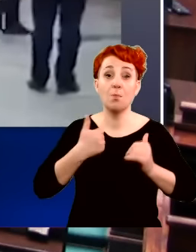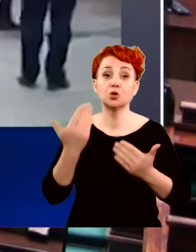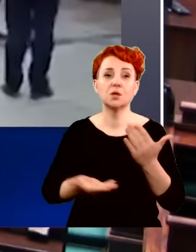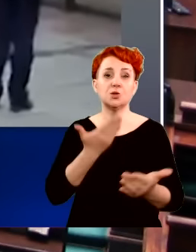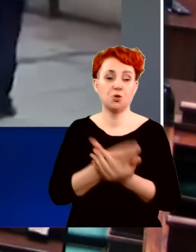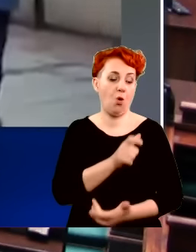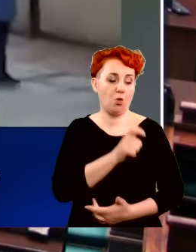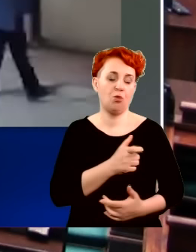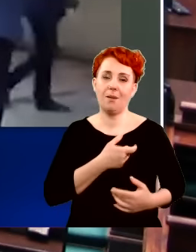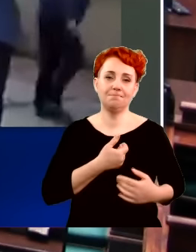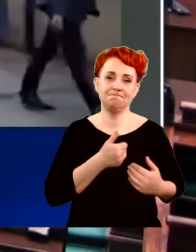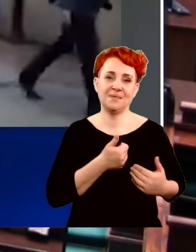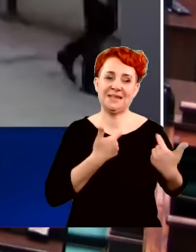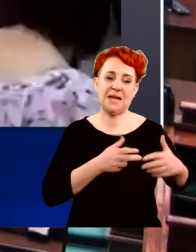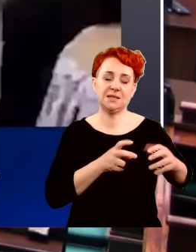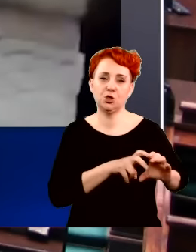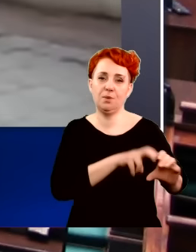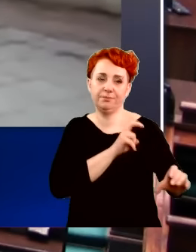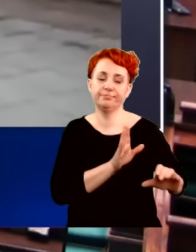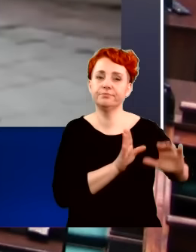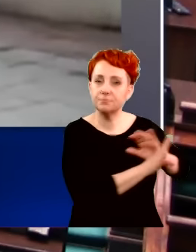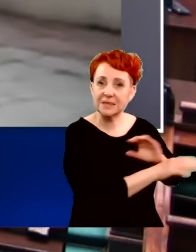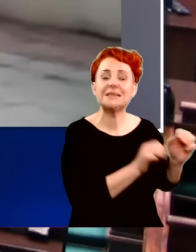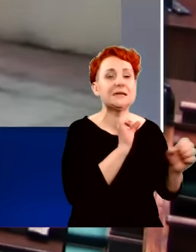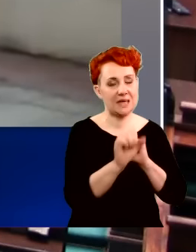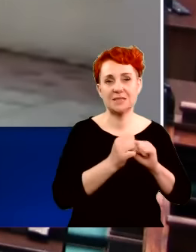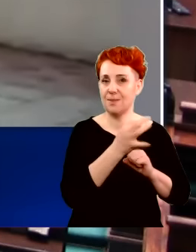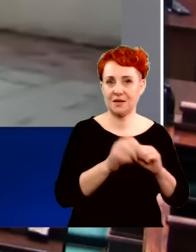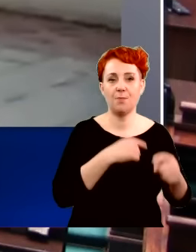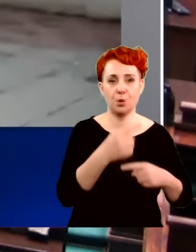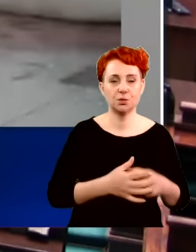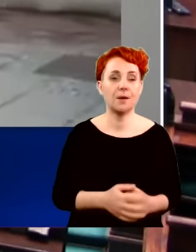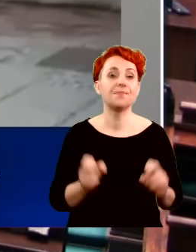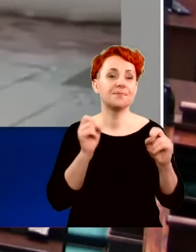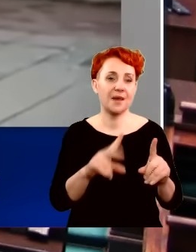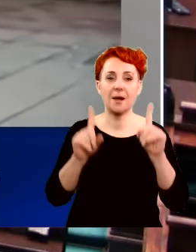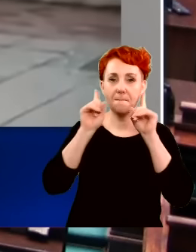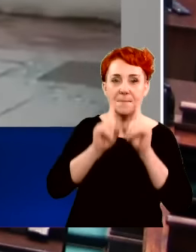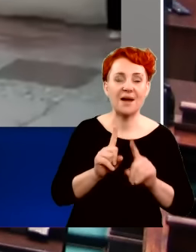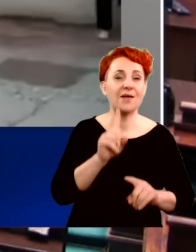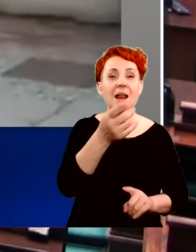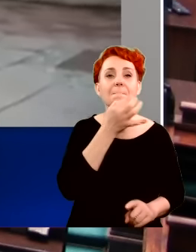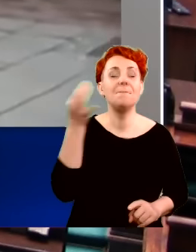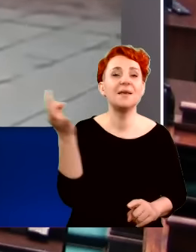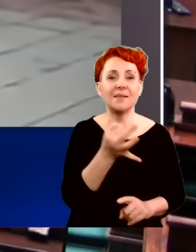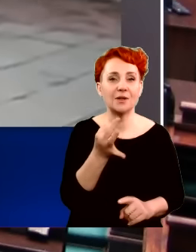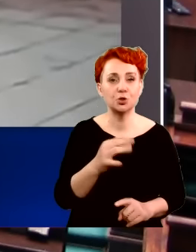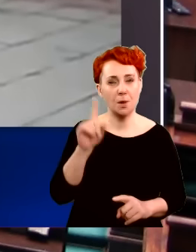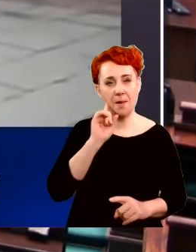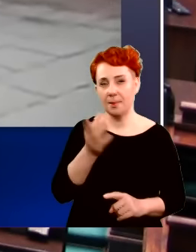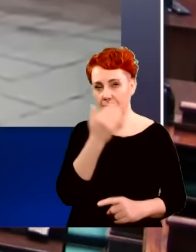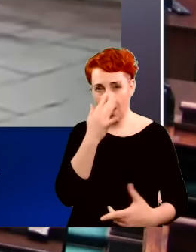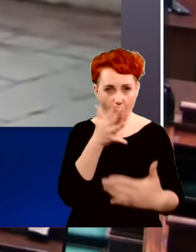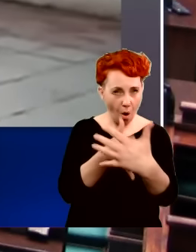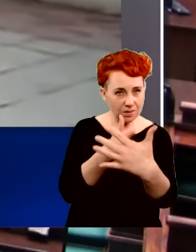sędziego każda procedura to przewiduje to prawda ale pytanie jest takie Czy pan nie ocenia że że ten